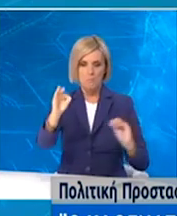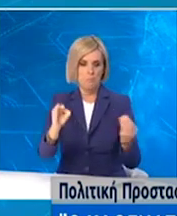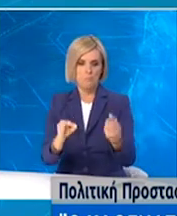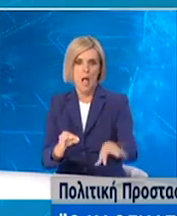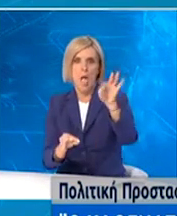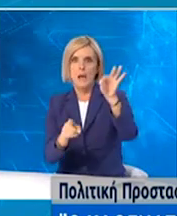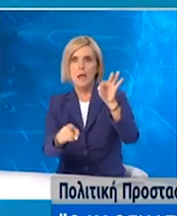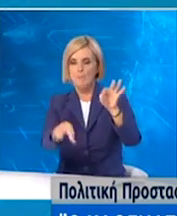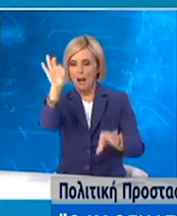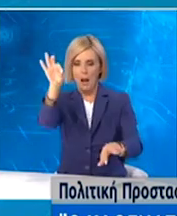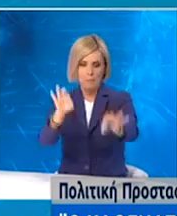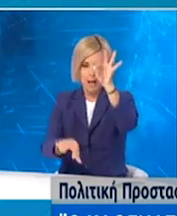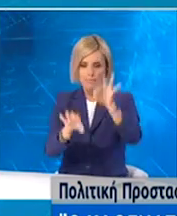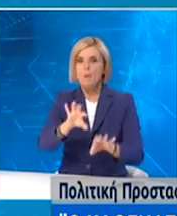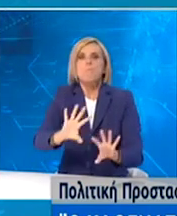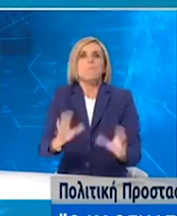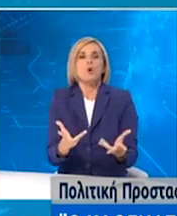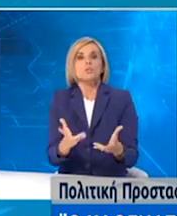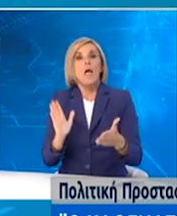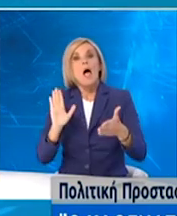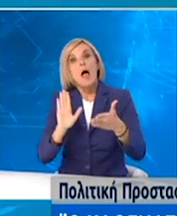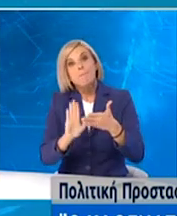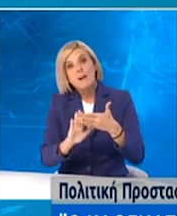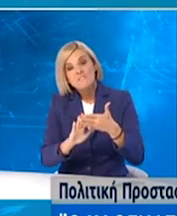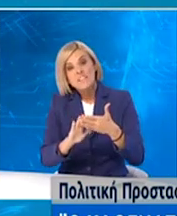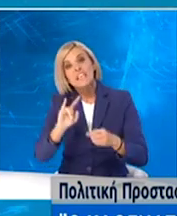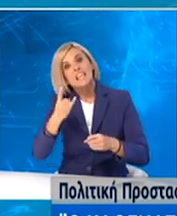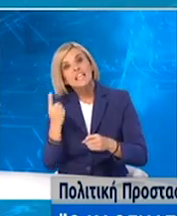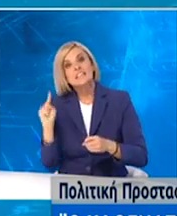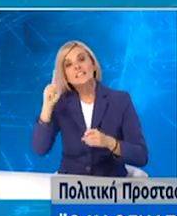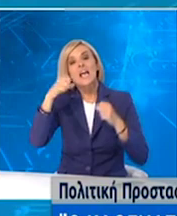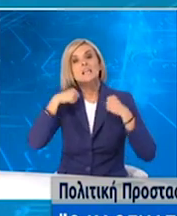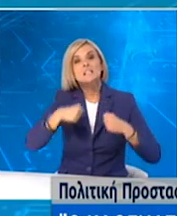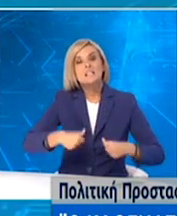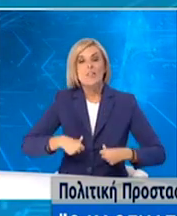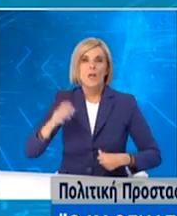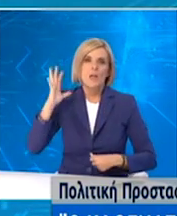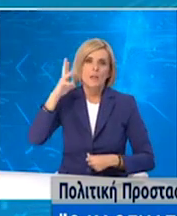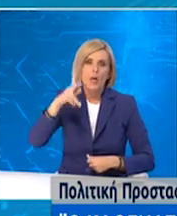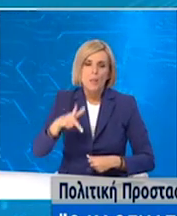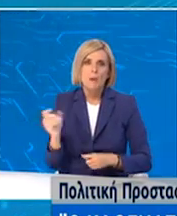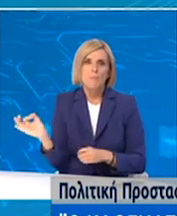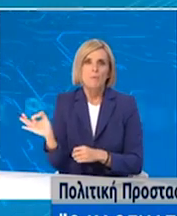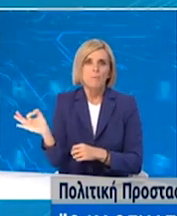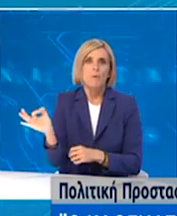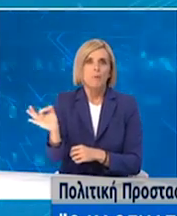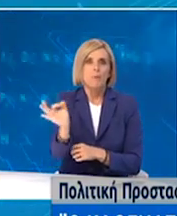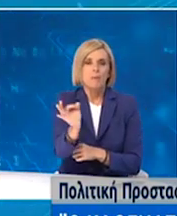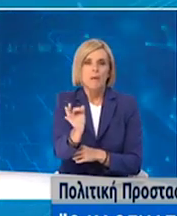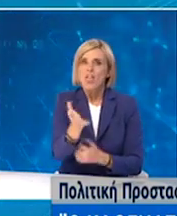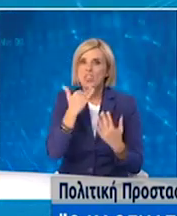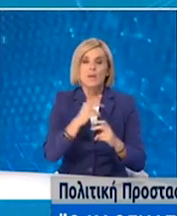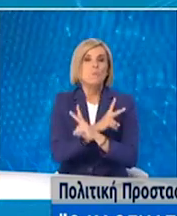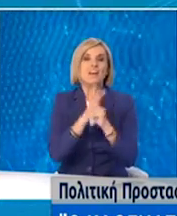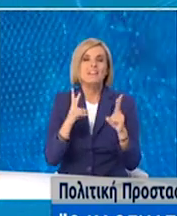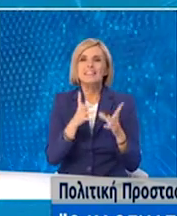επιδημιολογική επιτήρηση, αναφέρει επαφή με κρούσμα ή από ταξίδι. Οπότε καθημερινά έχουμε μεγάλο αριθμό κρούσματων που δεν διευκρινίζονται.